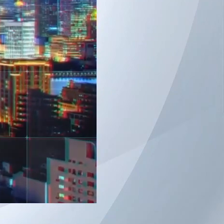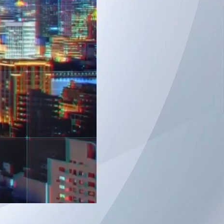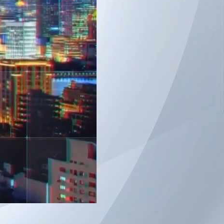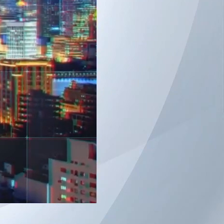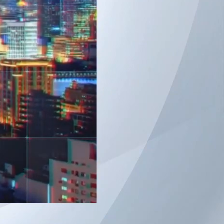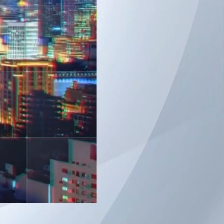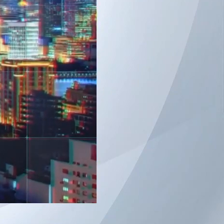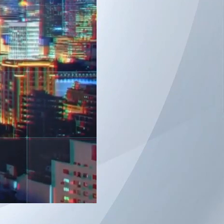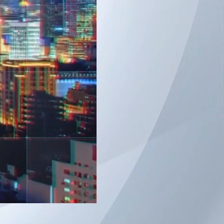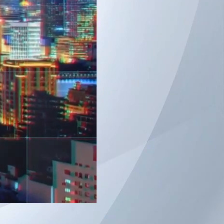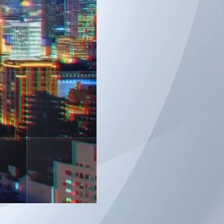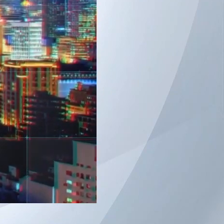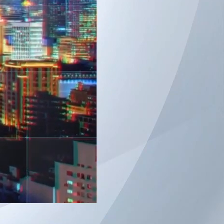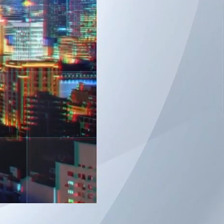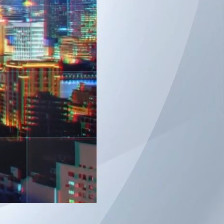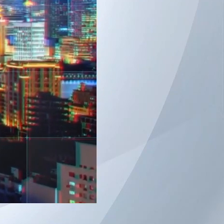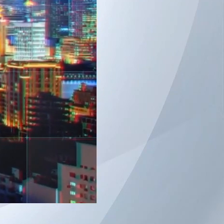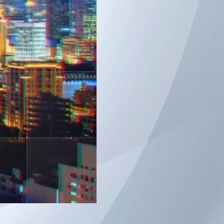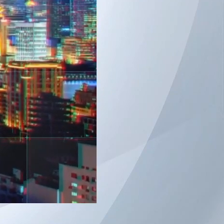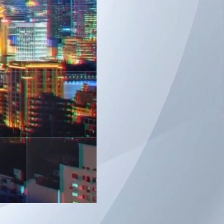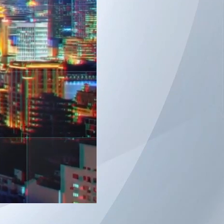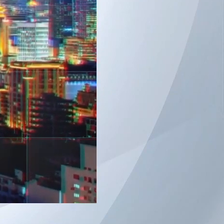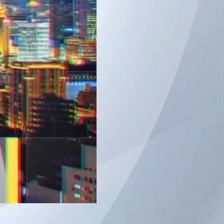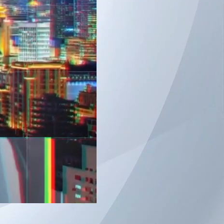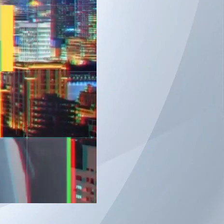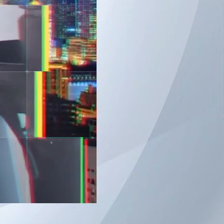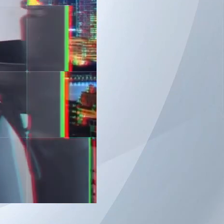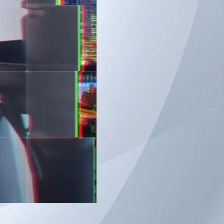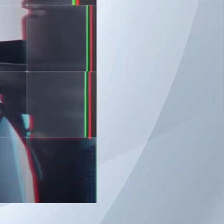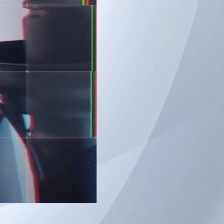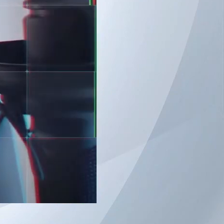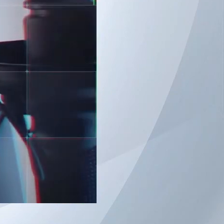好， Desde 我是 España. 胡浩，来自中国上海。